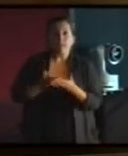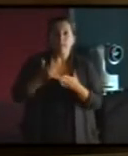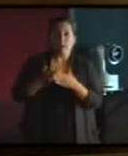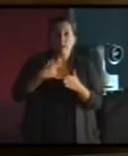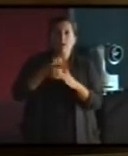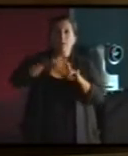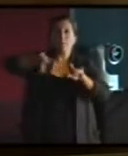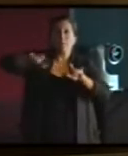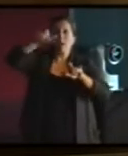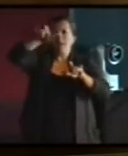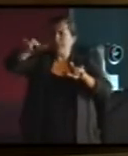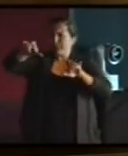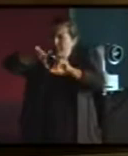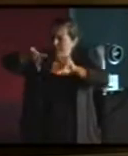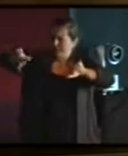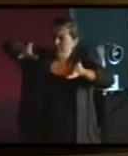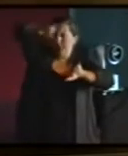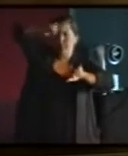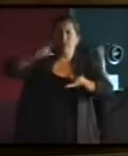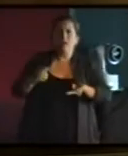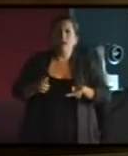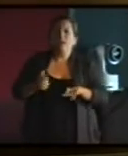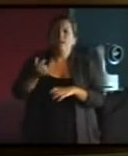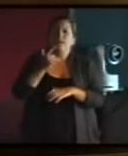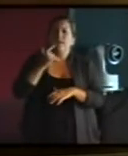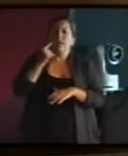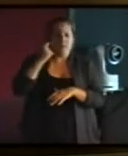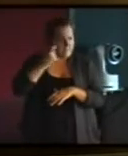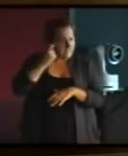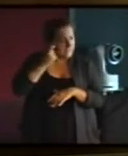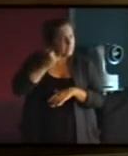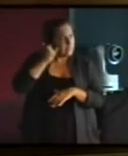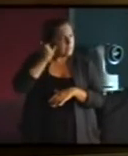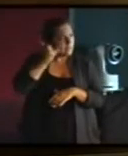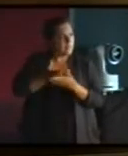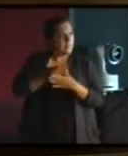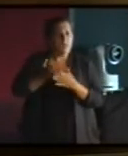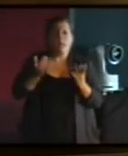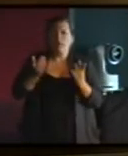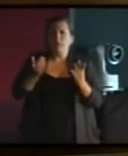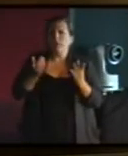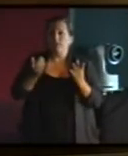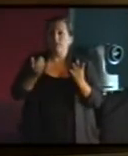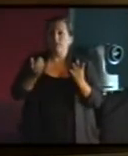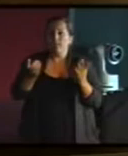est en L, et donc on est parti de l'idée de travailler à l'inverse